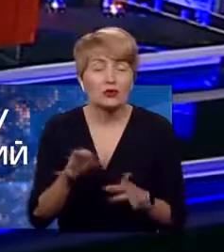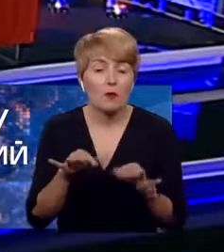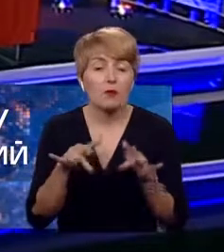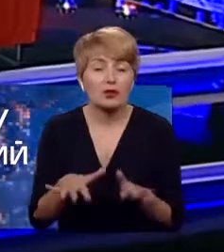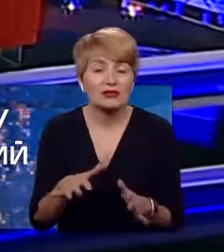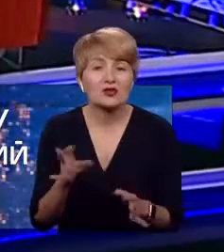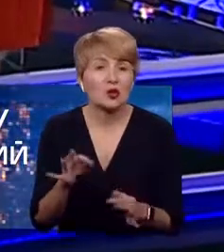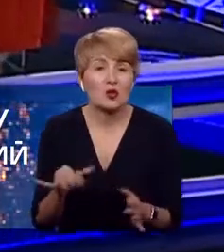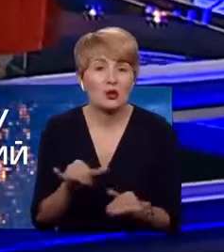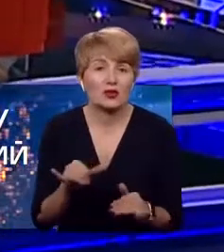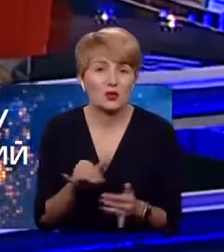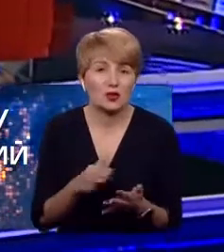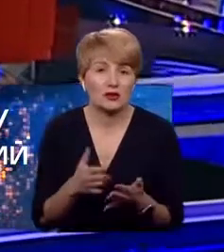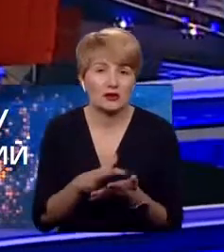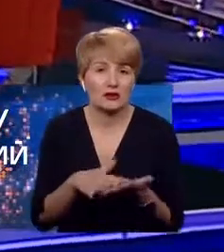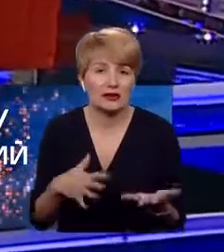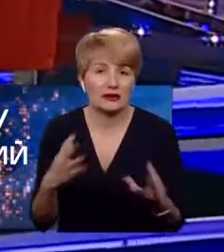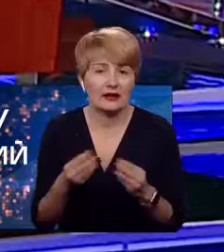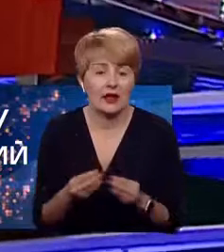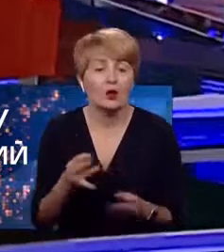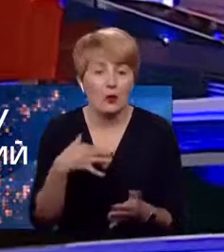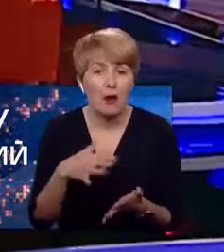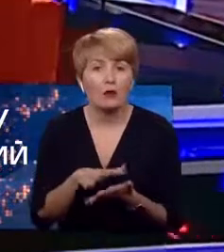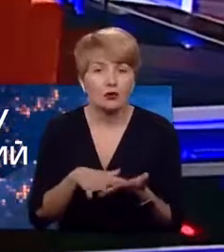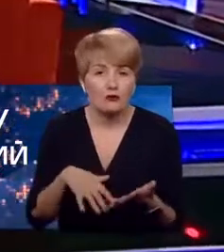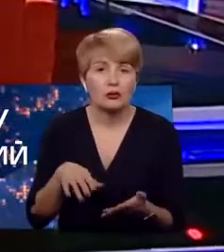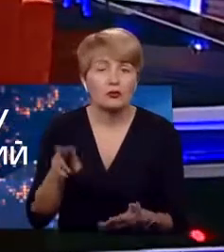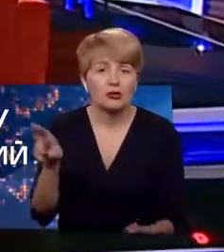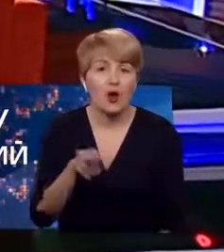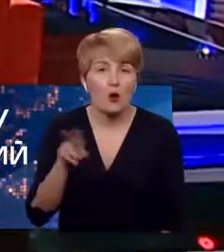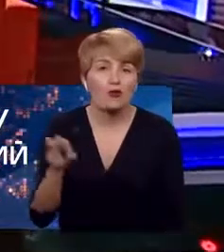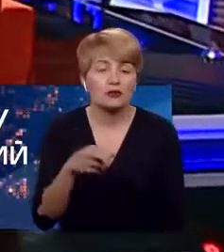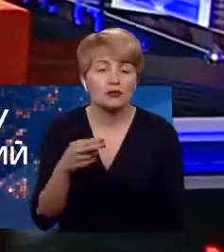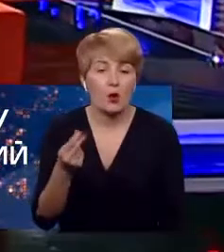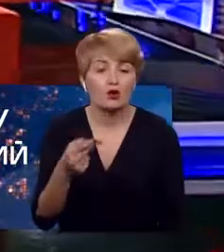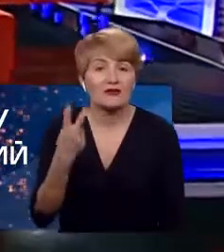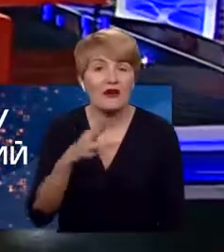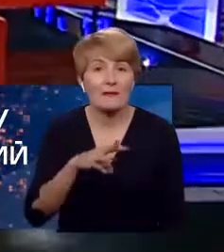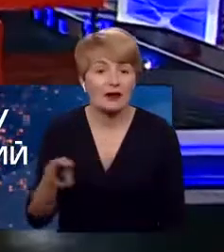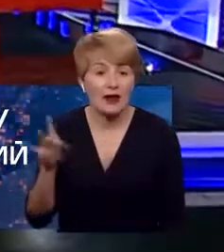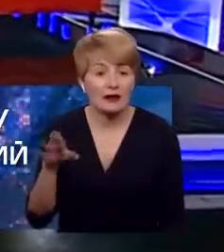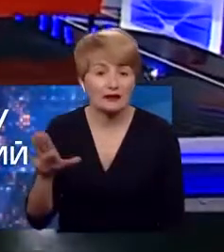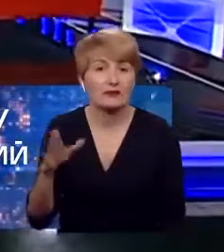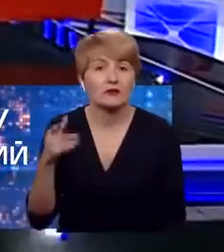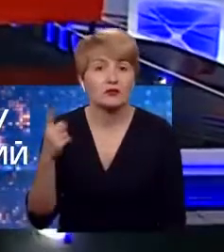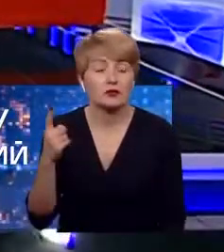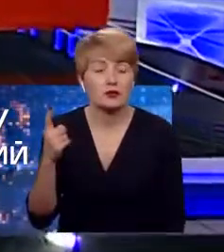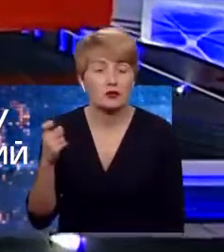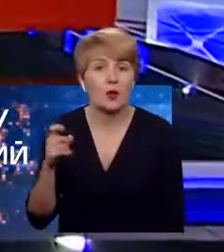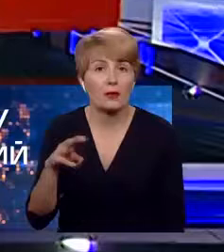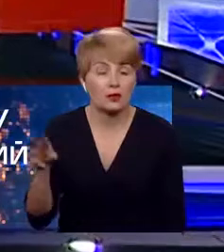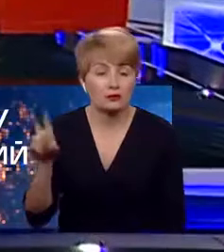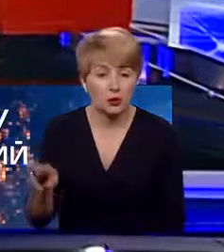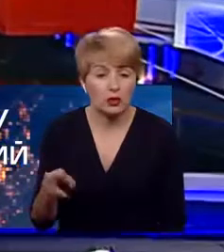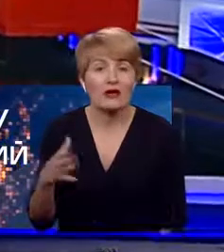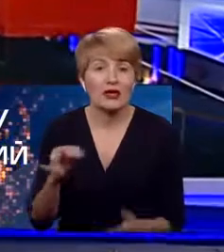він поки що нікуди не йде, але ми продовжуємо стягувати кошти. 2 мільярди ми стягнули, 100 мільйонів доларів, зараз стягуємо ще.